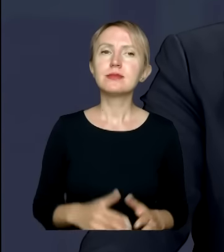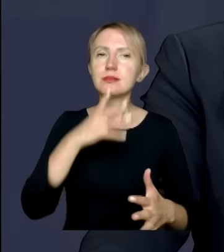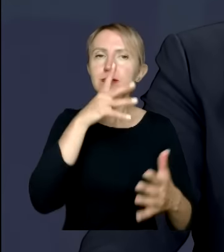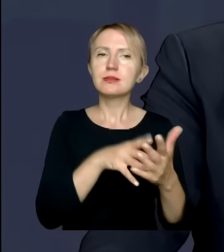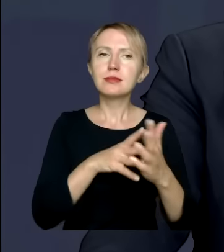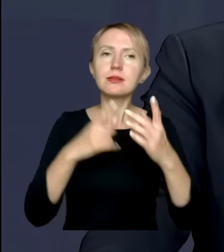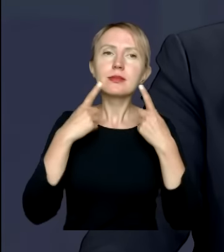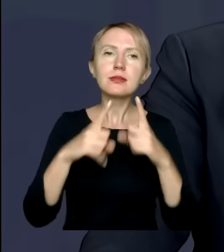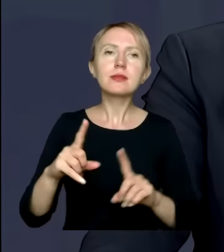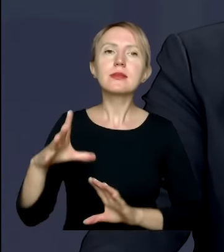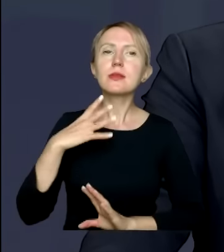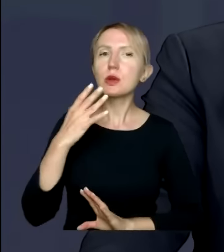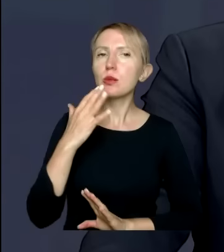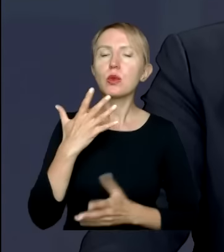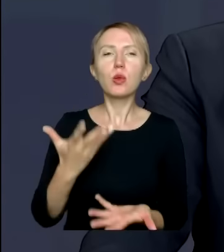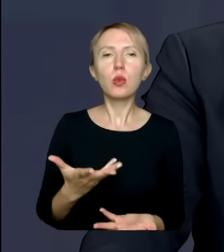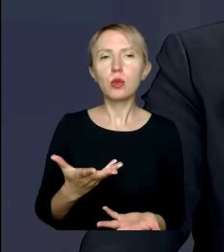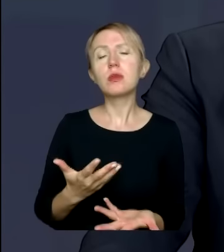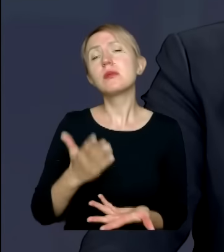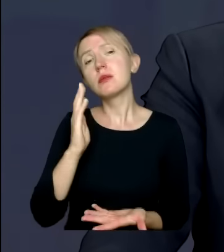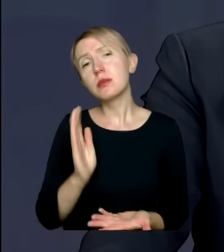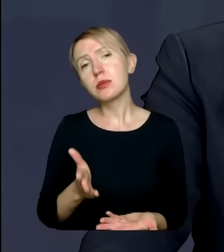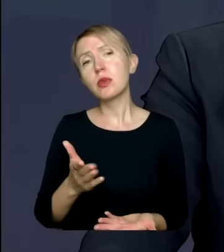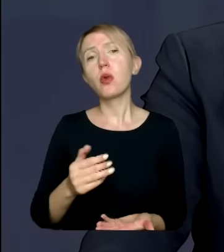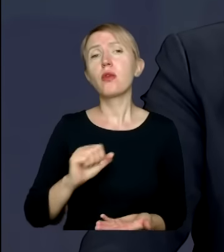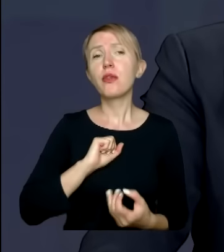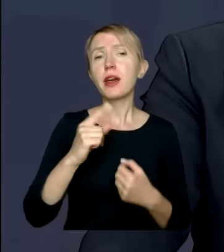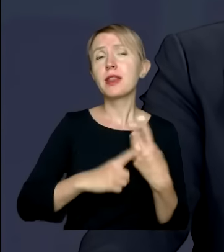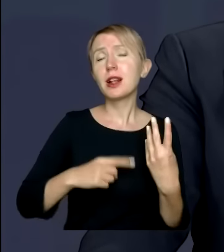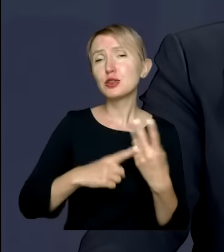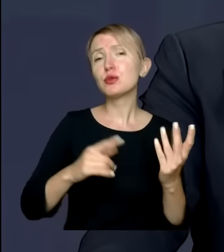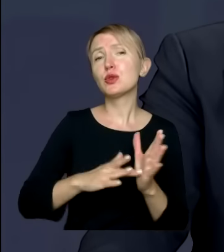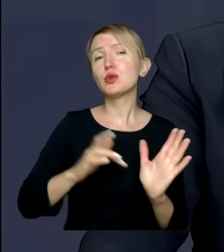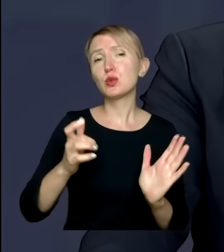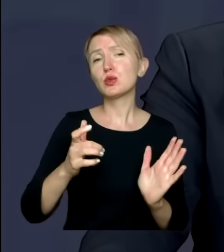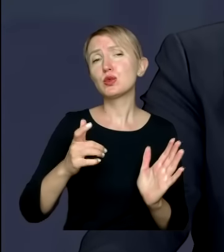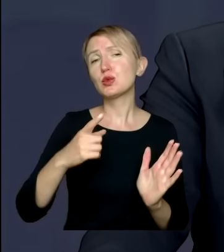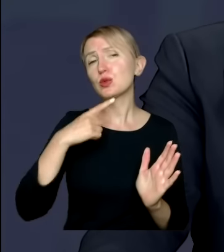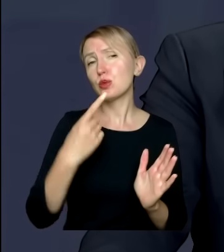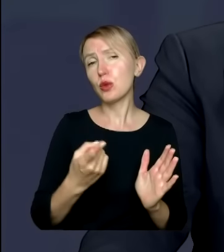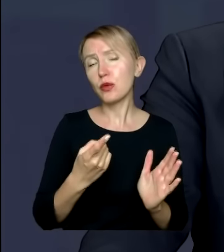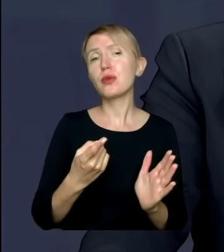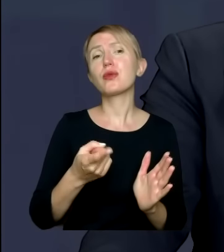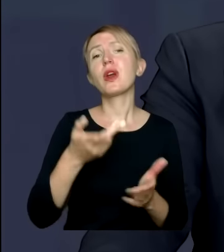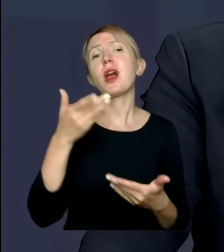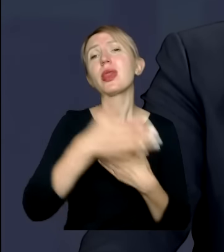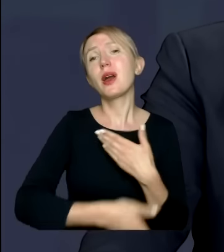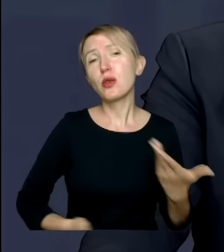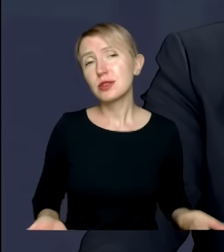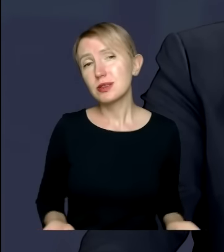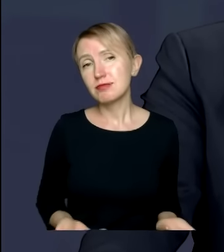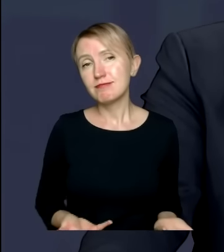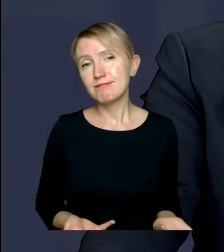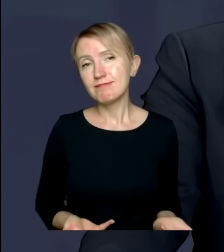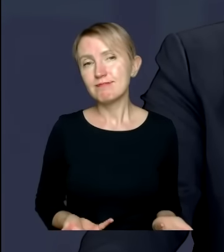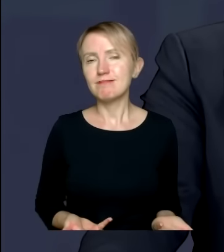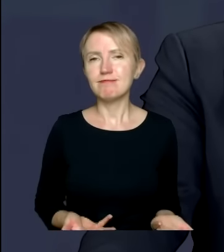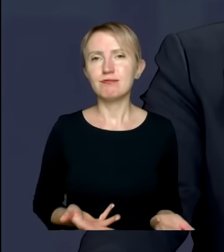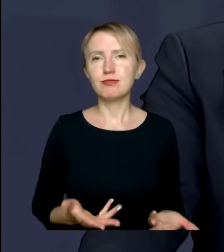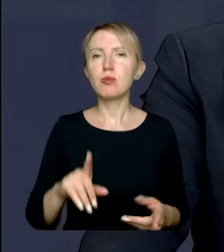tak jak mówię ny będą fajne liczby Donald tus sprzedaje A wiadomo że kończy się tak tak jak się kończyły kończyło 100